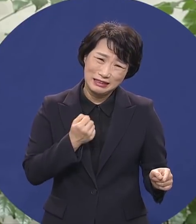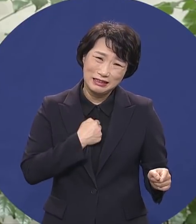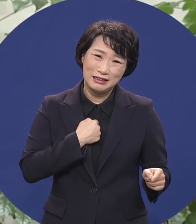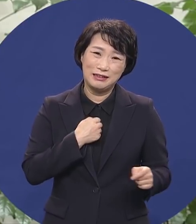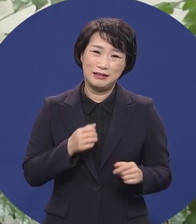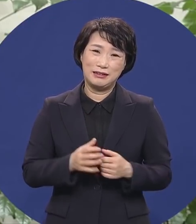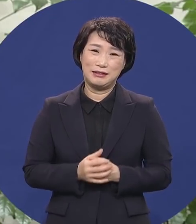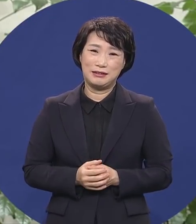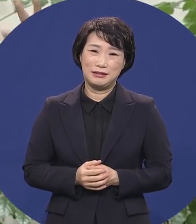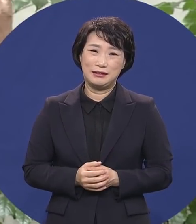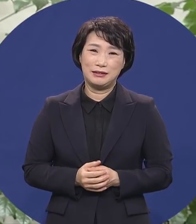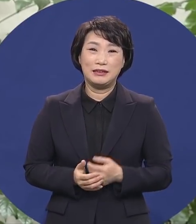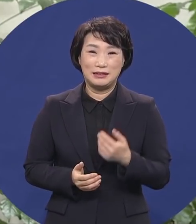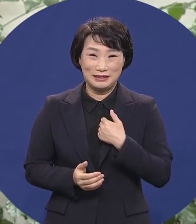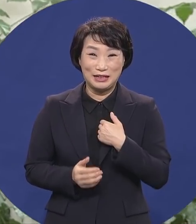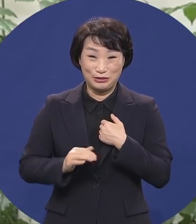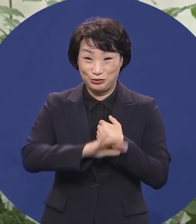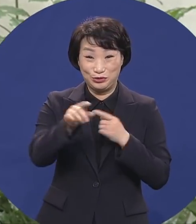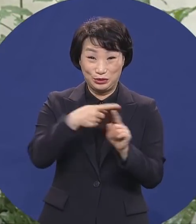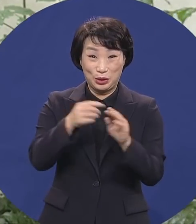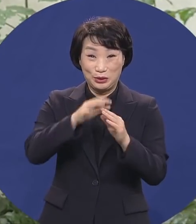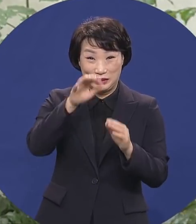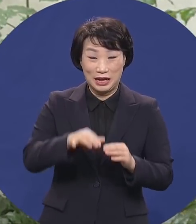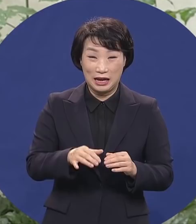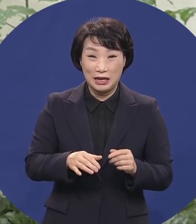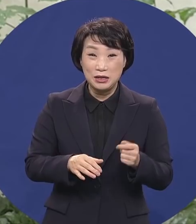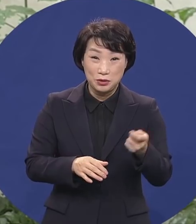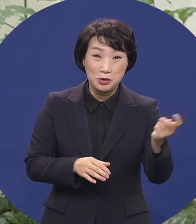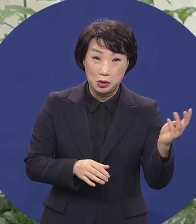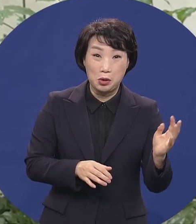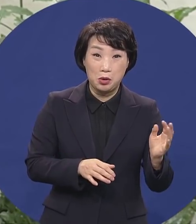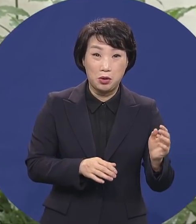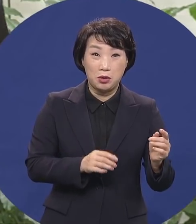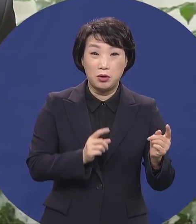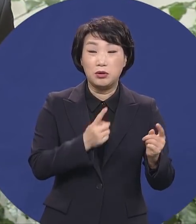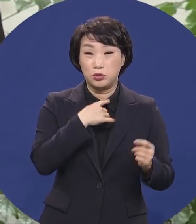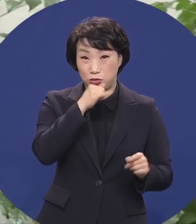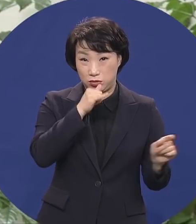안타까운지. 저는 우리 교회에 그런 사람 몇 사람 봤는데,